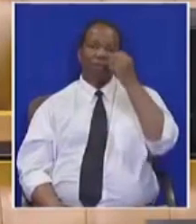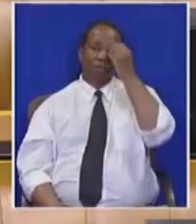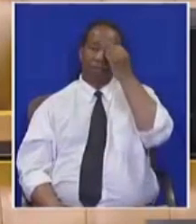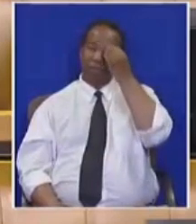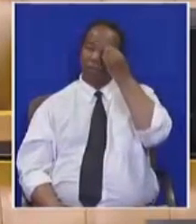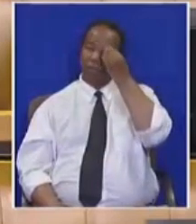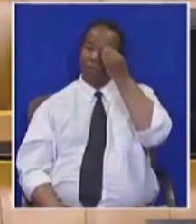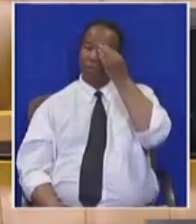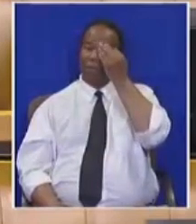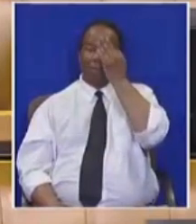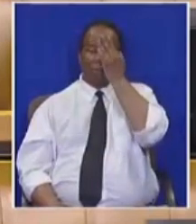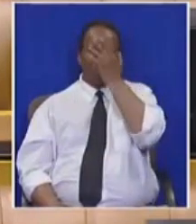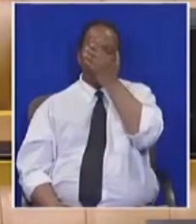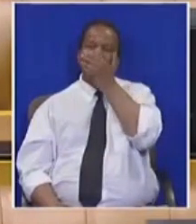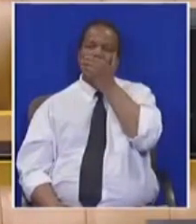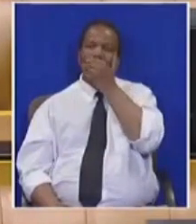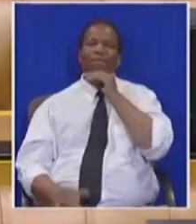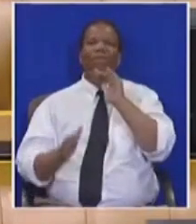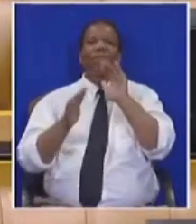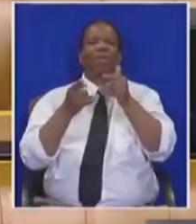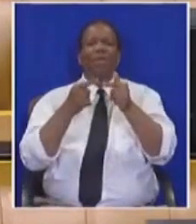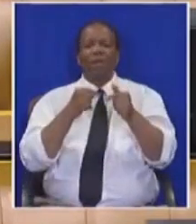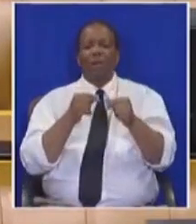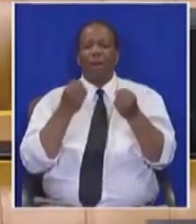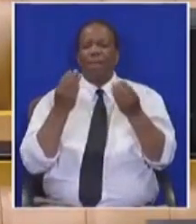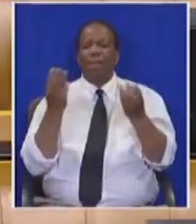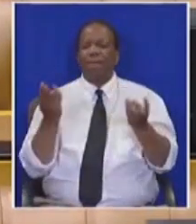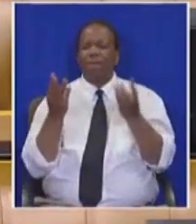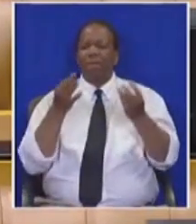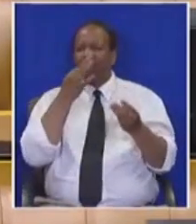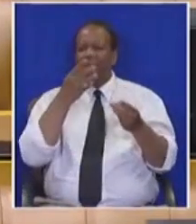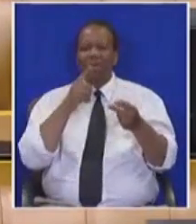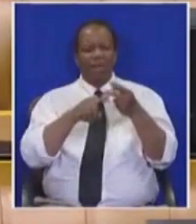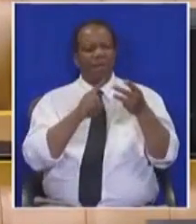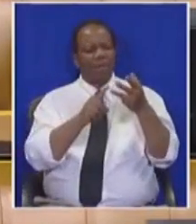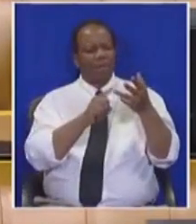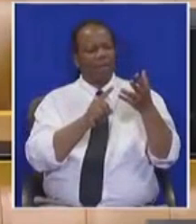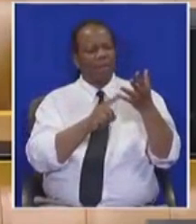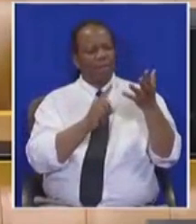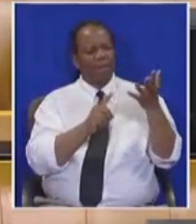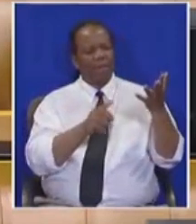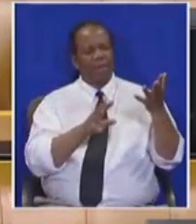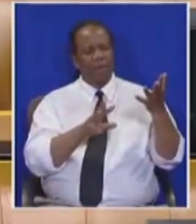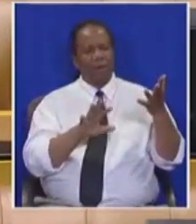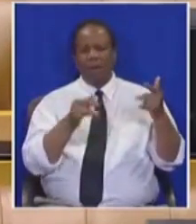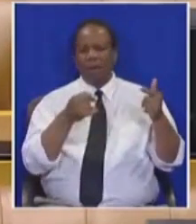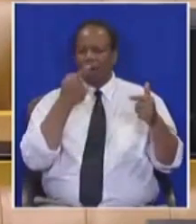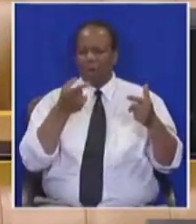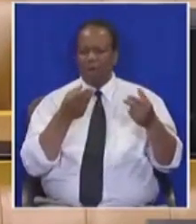ezawubhekisisa zonke le zinto ezimoshwa abantu, ukuthi le commission kube